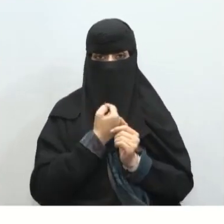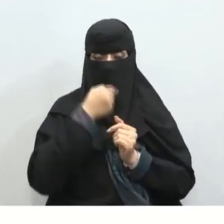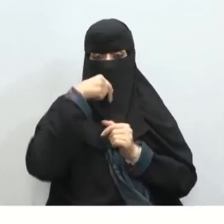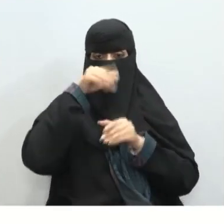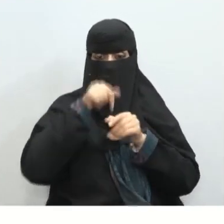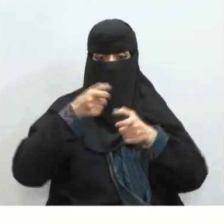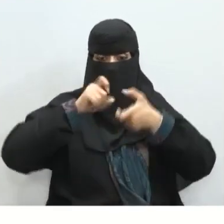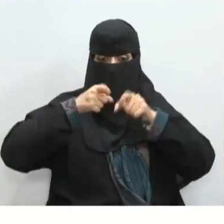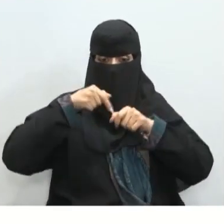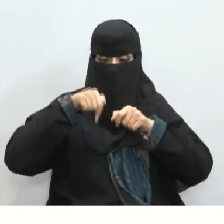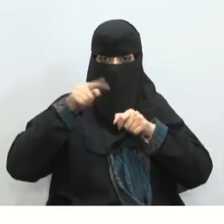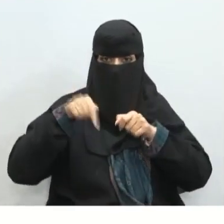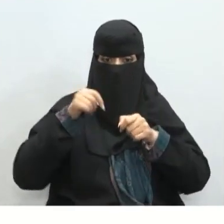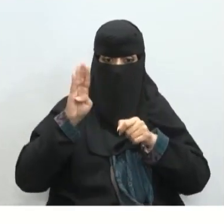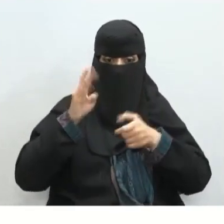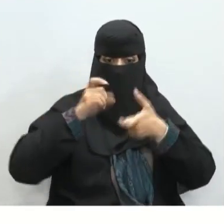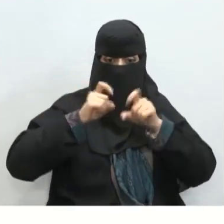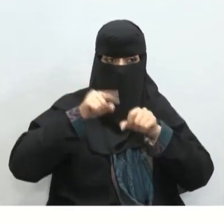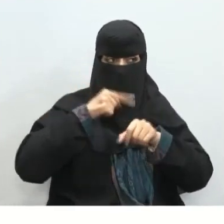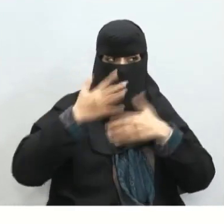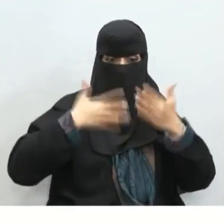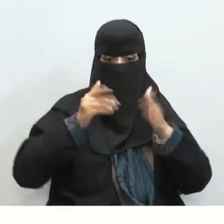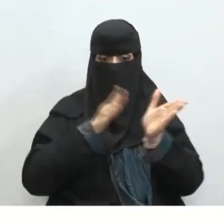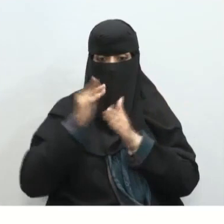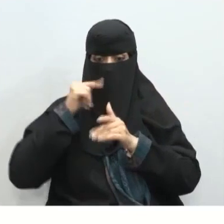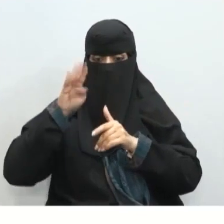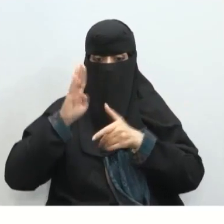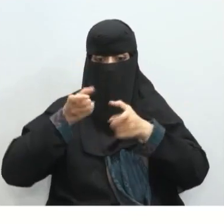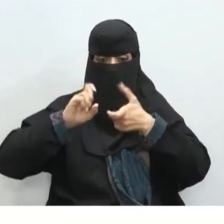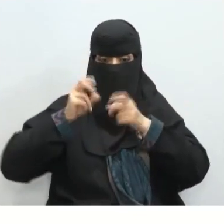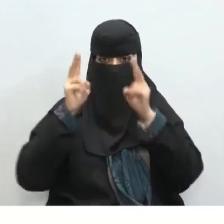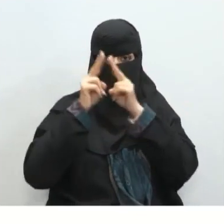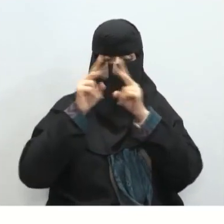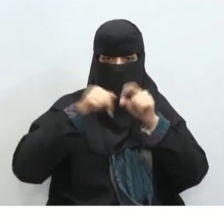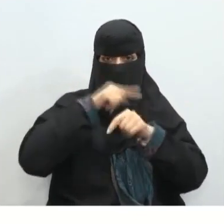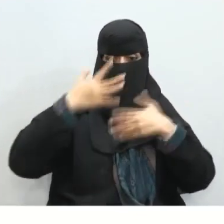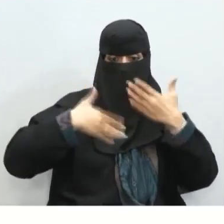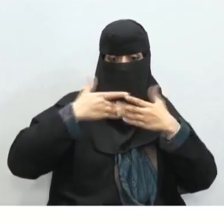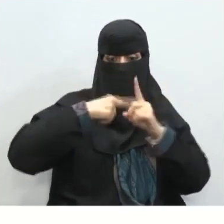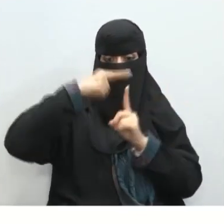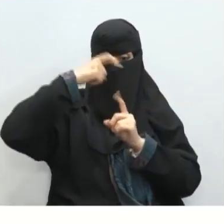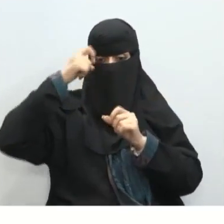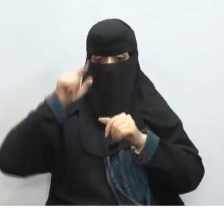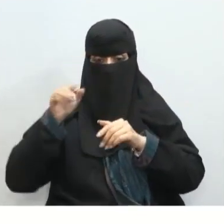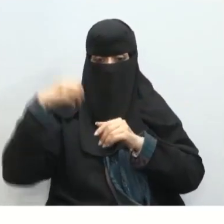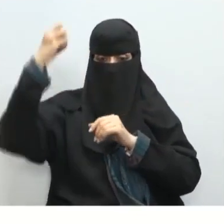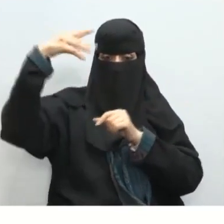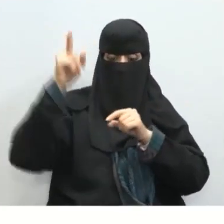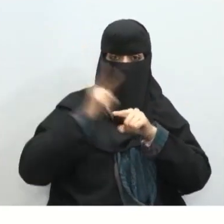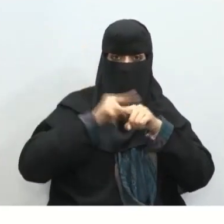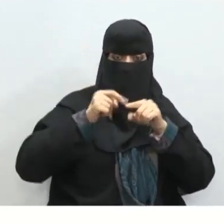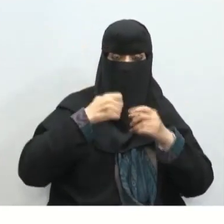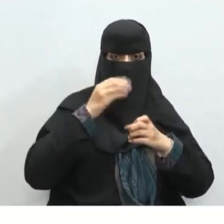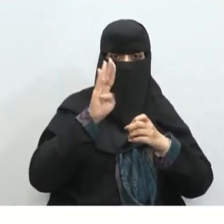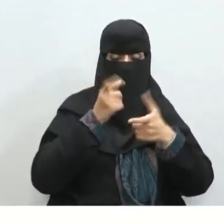الكيميائيه الى الطاقه الميكانيكيه من الطاقه الكهربائيه الى الطاقه الحراريه من الطاقه الضوئيه الى الطاقه الكيميائيه من الطاقه